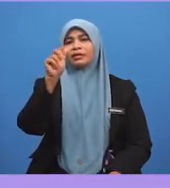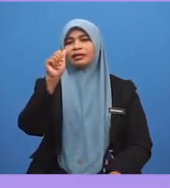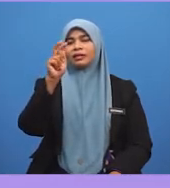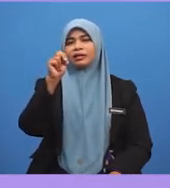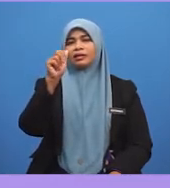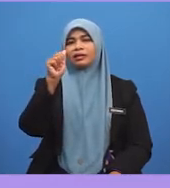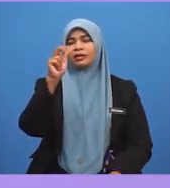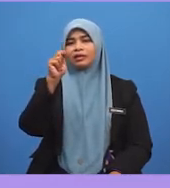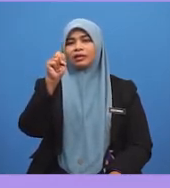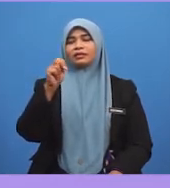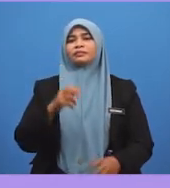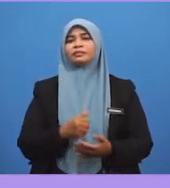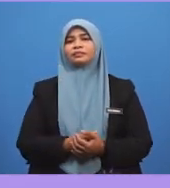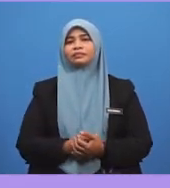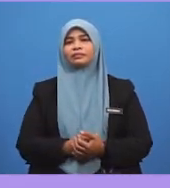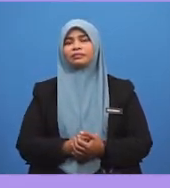kanan.